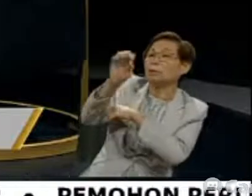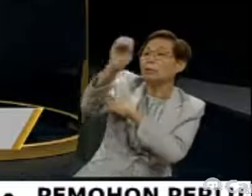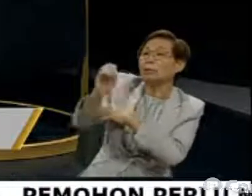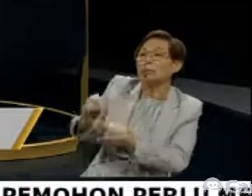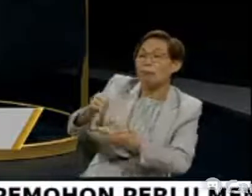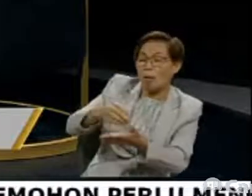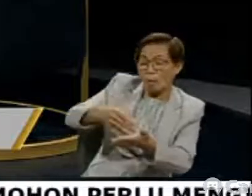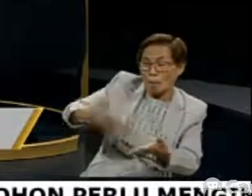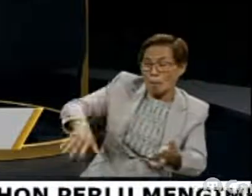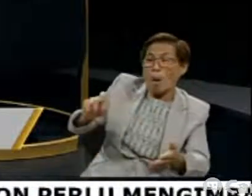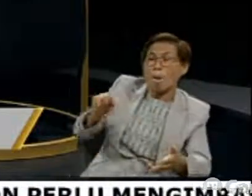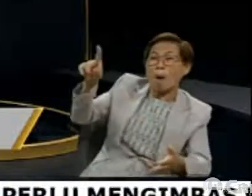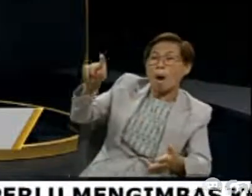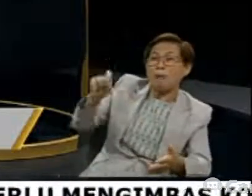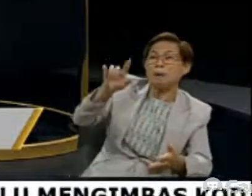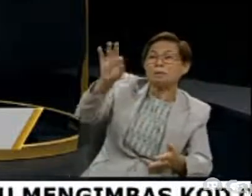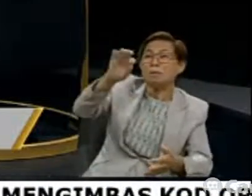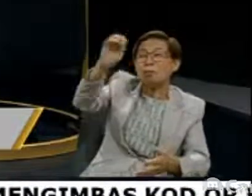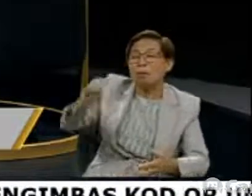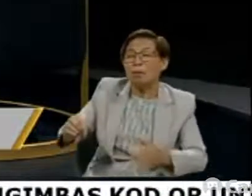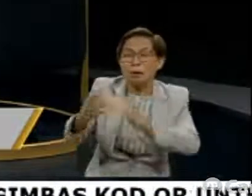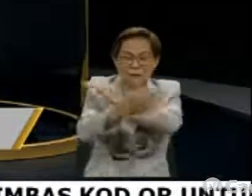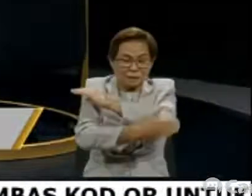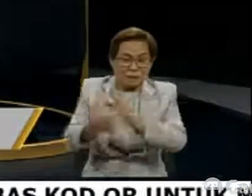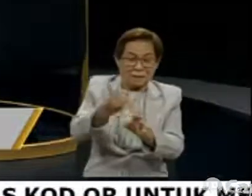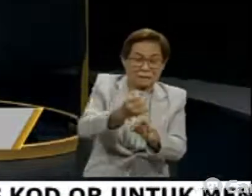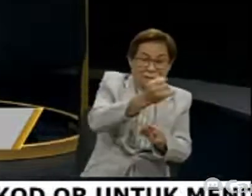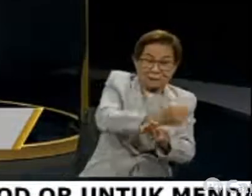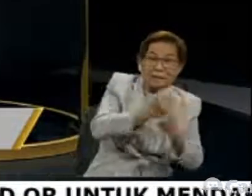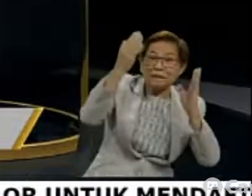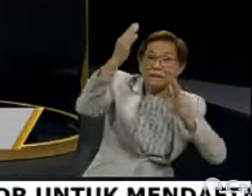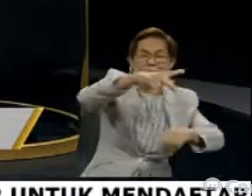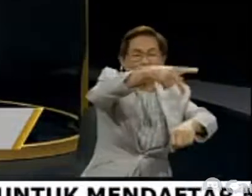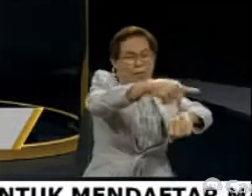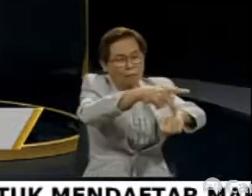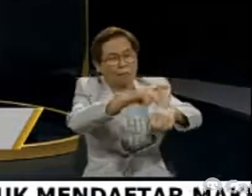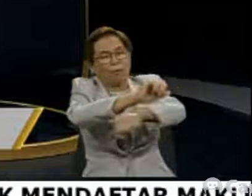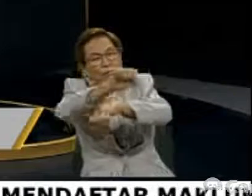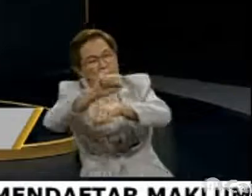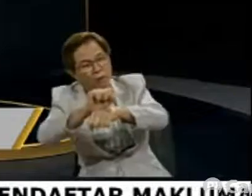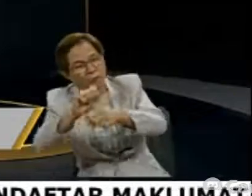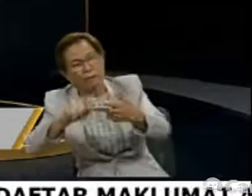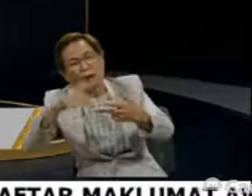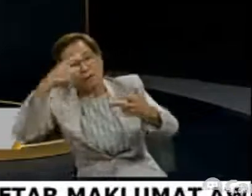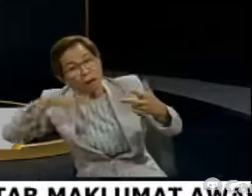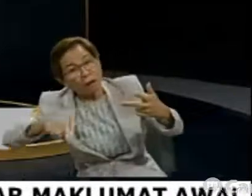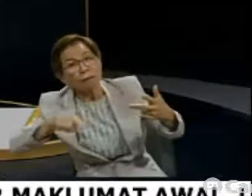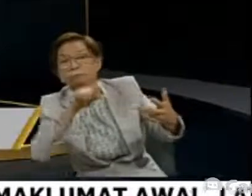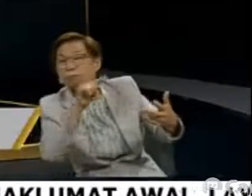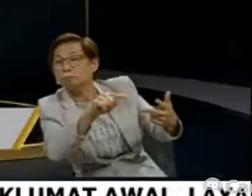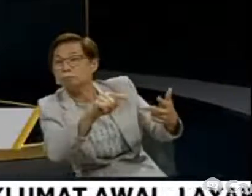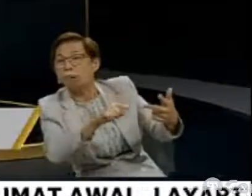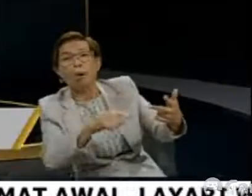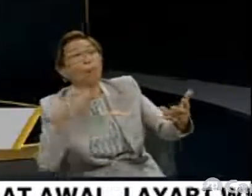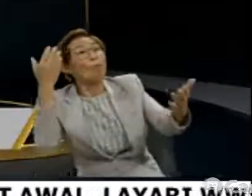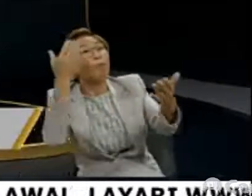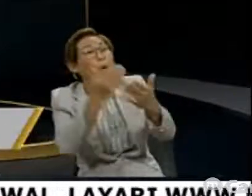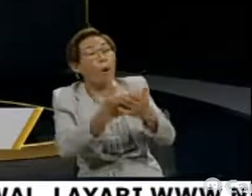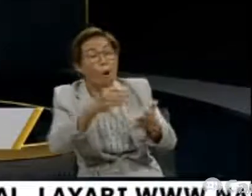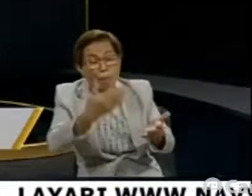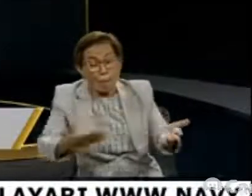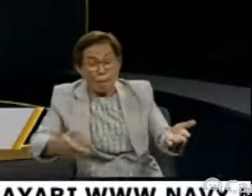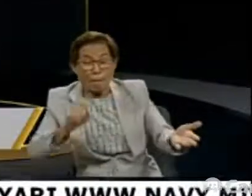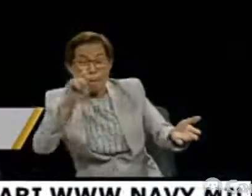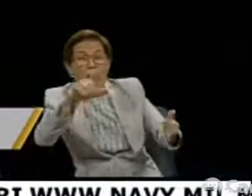ya sekarang Dan juga negara-negara Jiran kita ya Filipina Singapura dan Thailand style juga telah mencecah